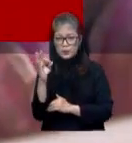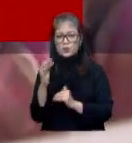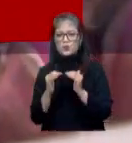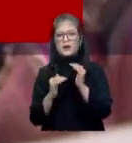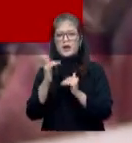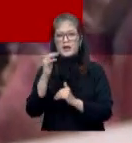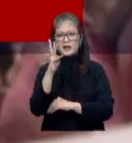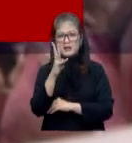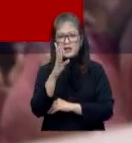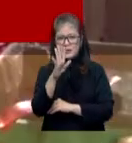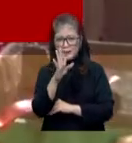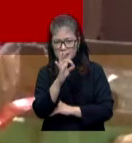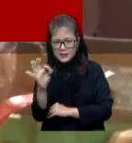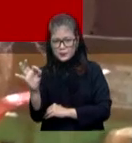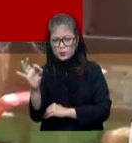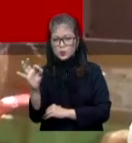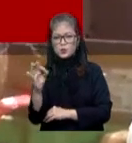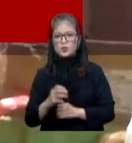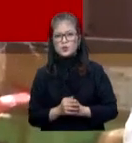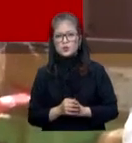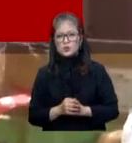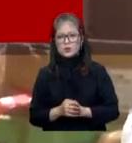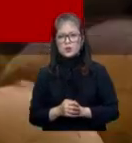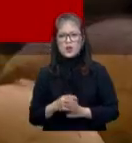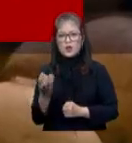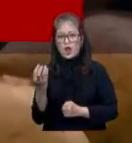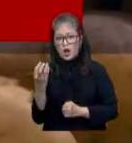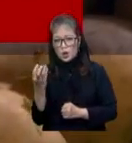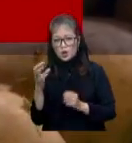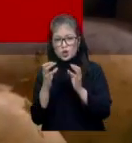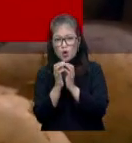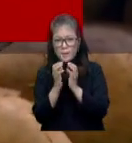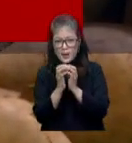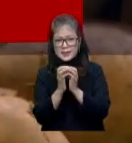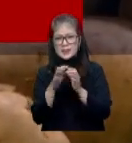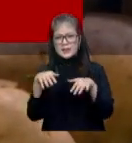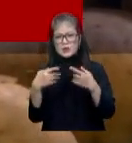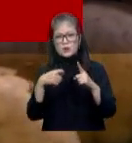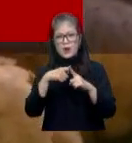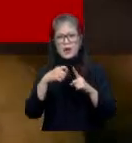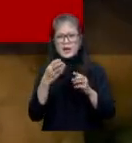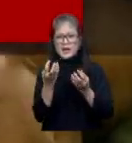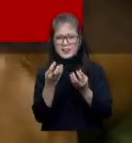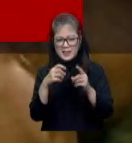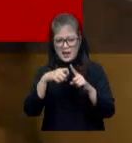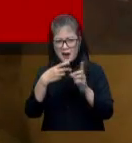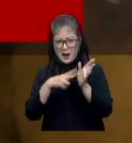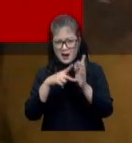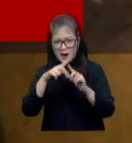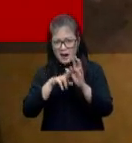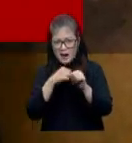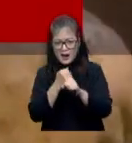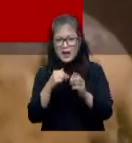menjadi Rp35.000. Untuk sayur-sayuran lainnya seperti tomat dan kentang ini juga mengalami kenaikan yang tadinya dibanderol dengan